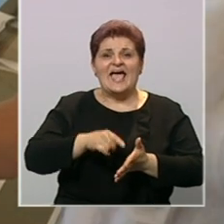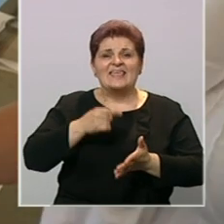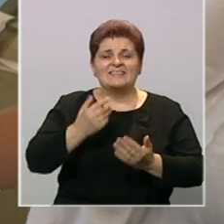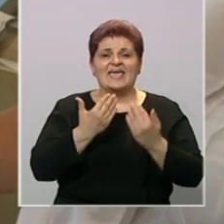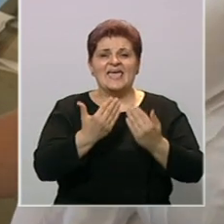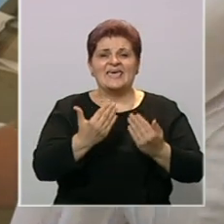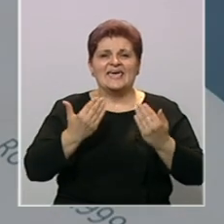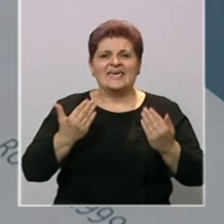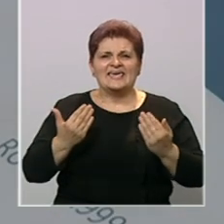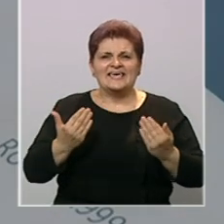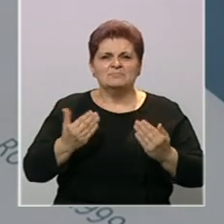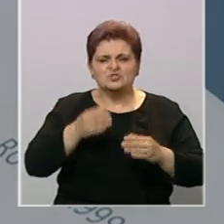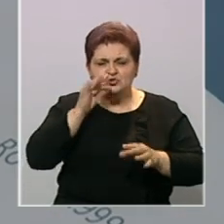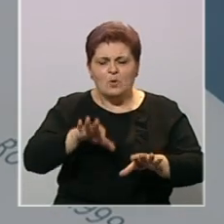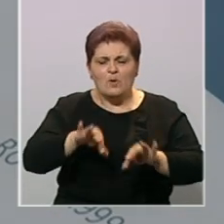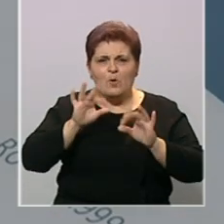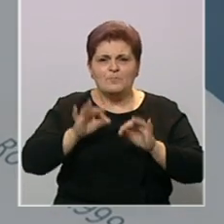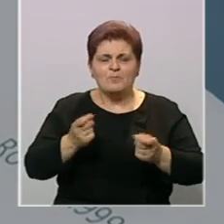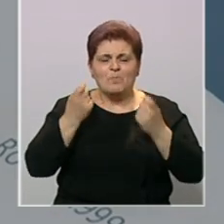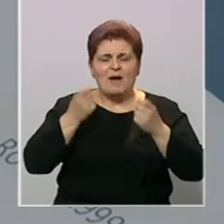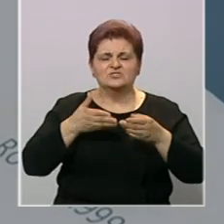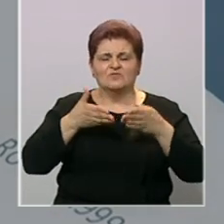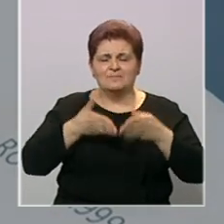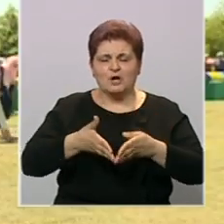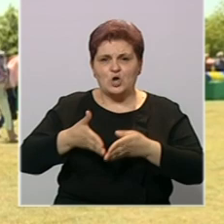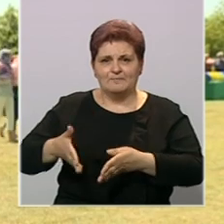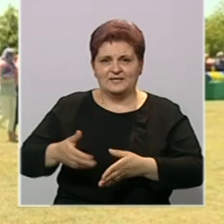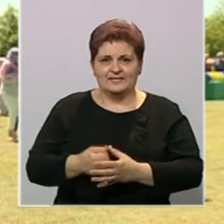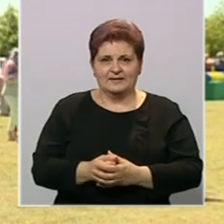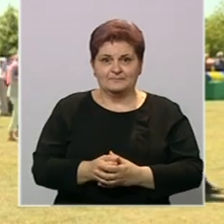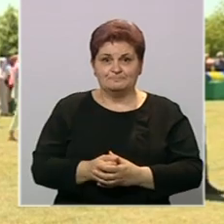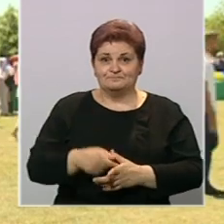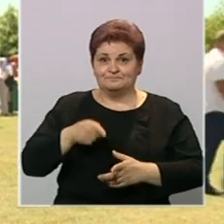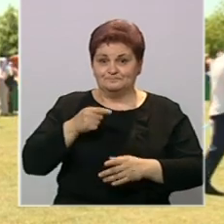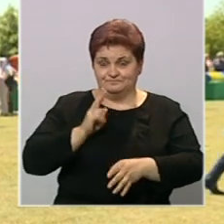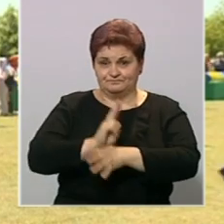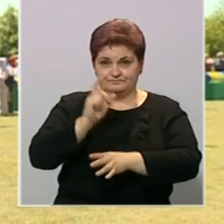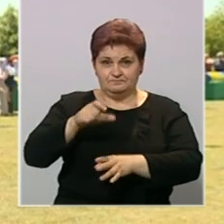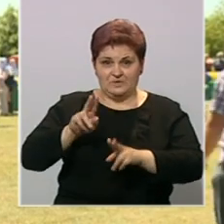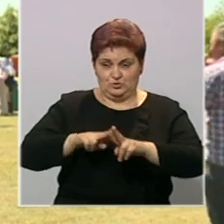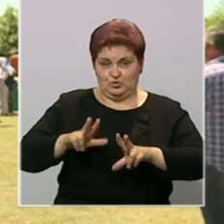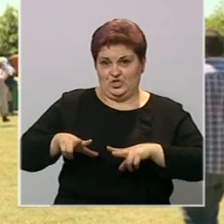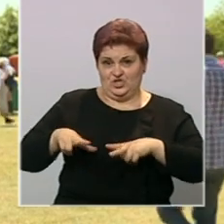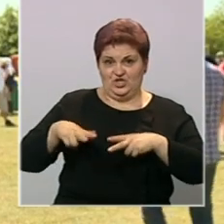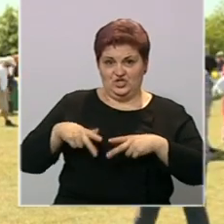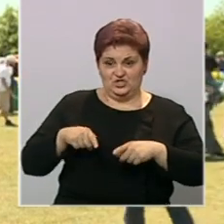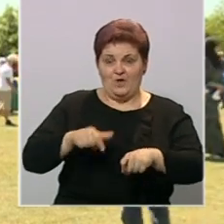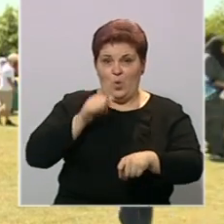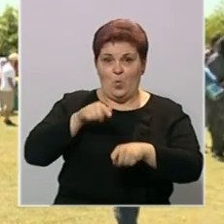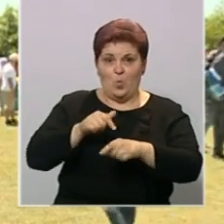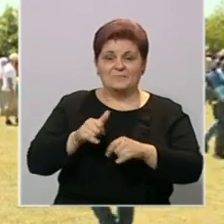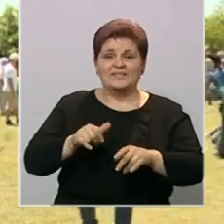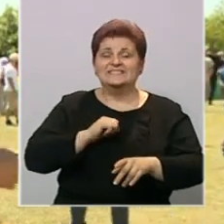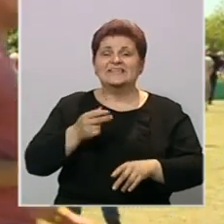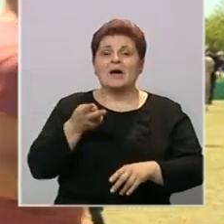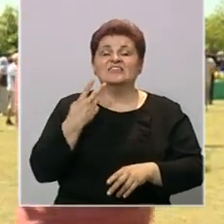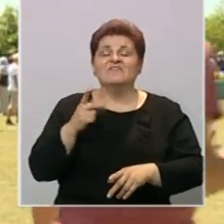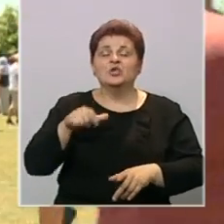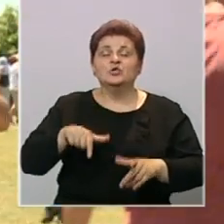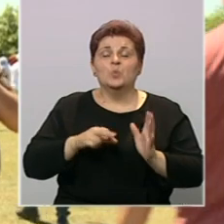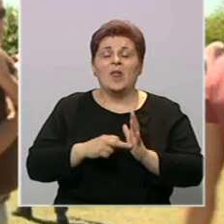izložba artefakata pronađenih u masovnim grobnicama. Prema svjedočenjima preživjelih u Prijedoru je samo